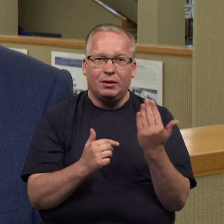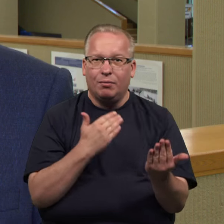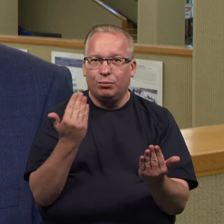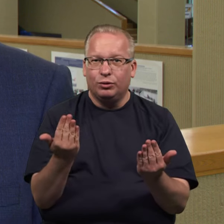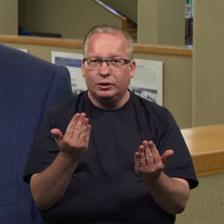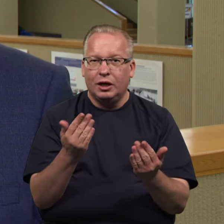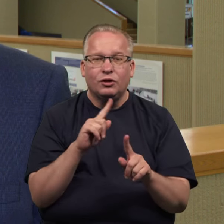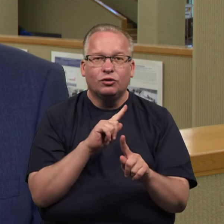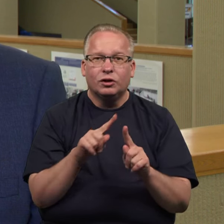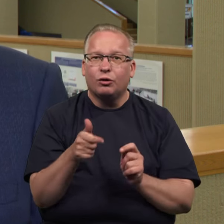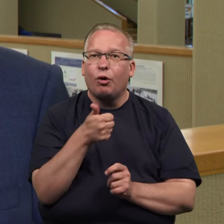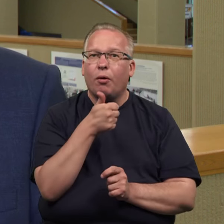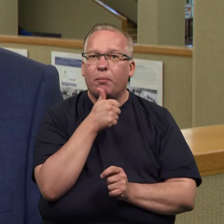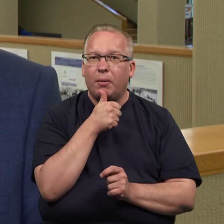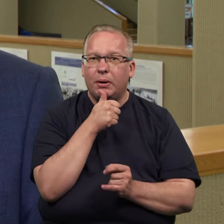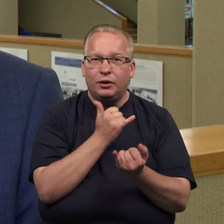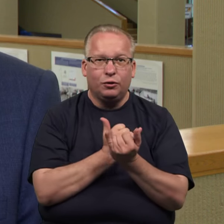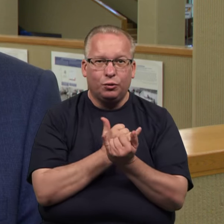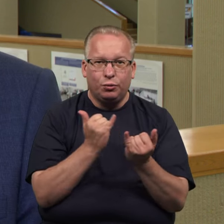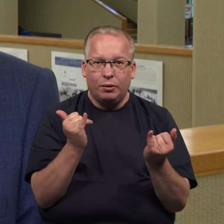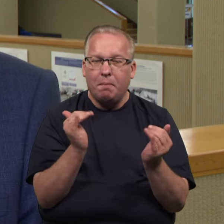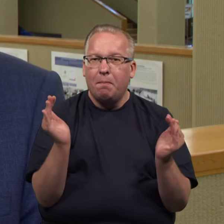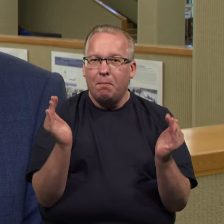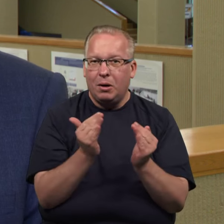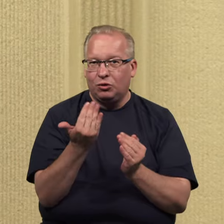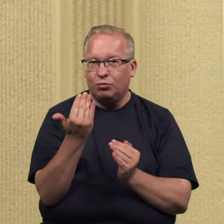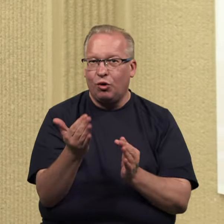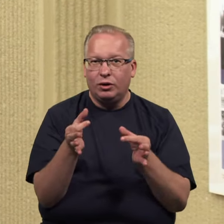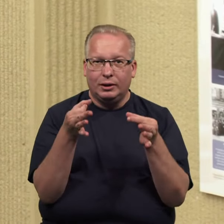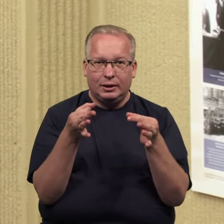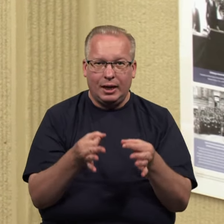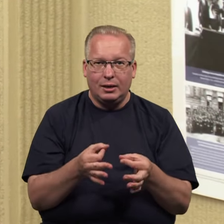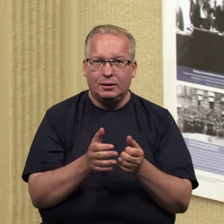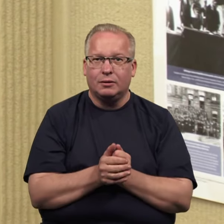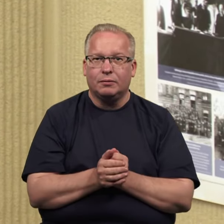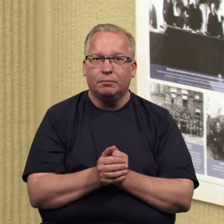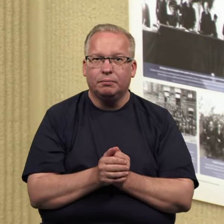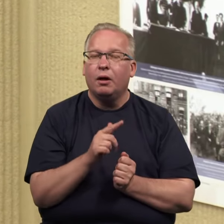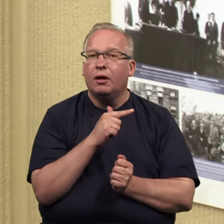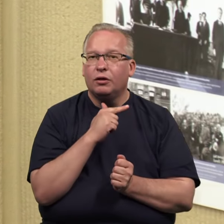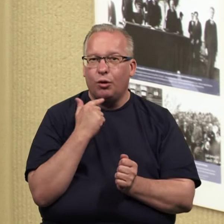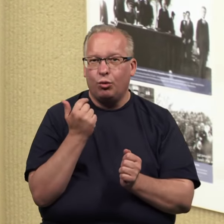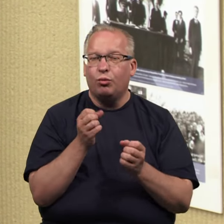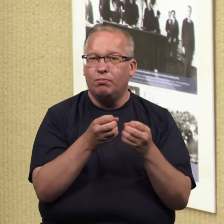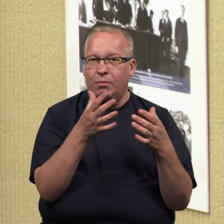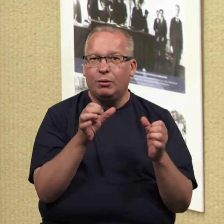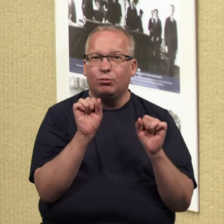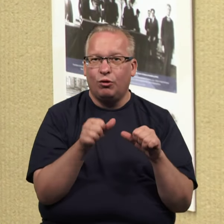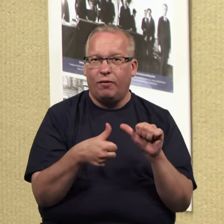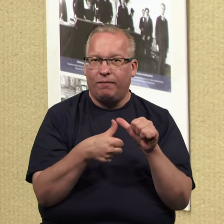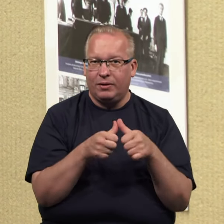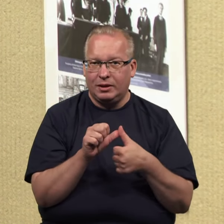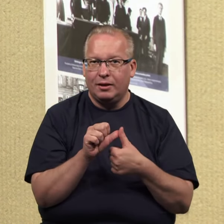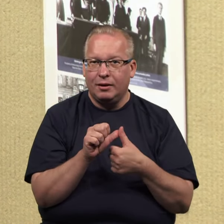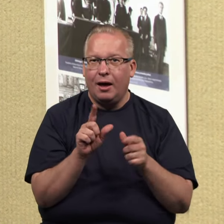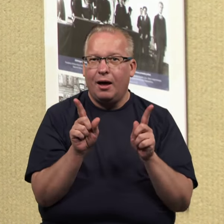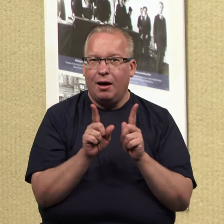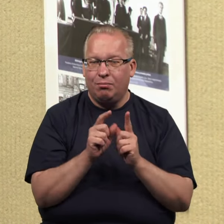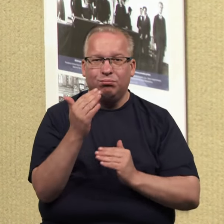karto, pabandyti užtikrinti tos mažumos teisės, nes dauguma visada gali, kaip mes sakom,